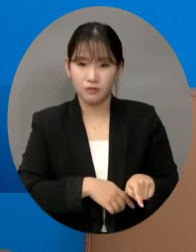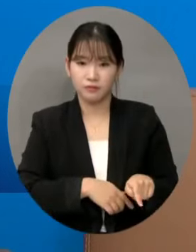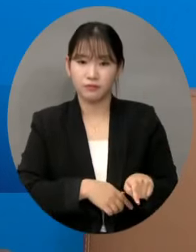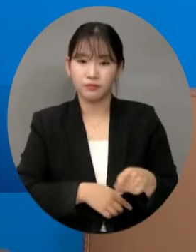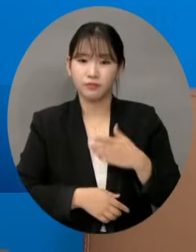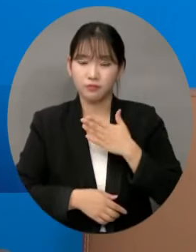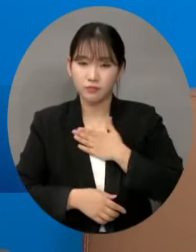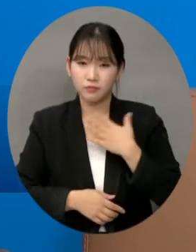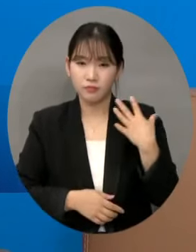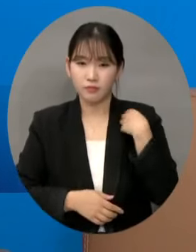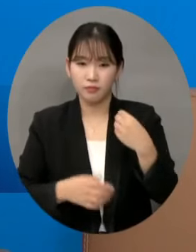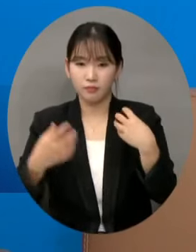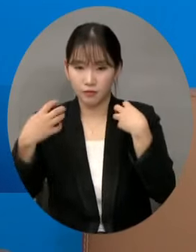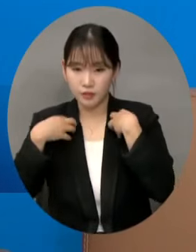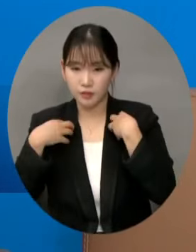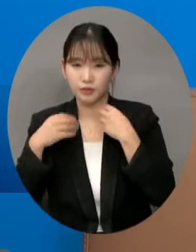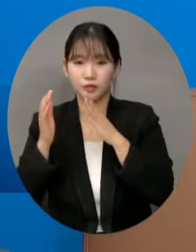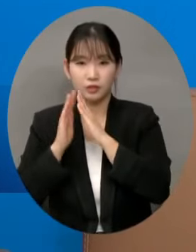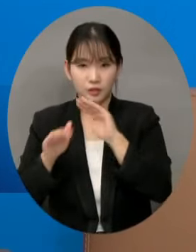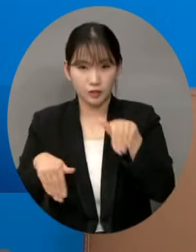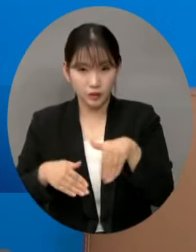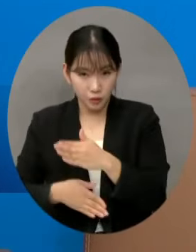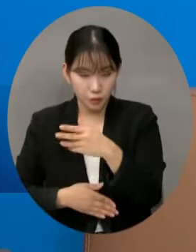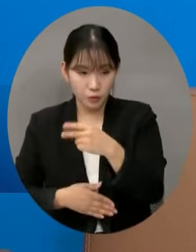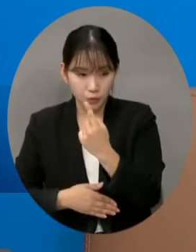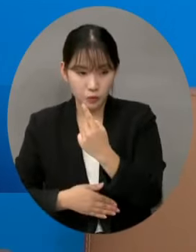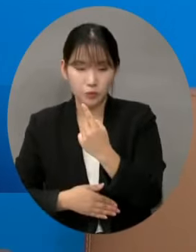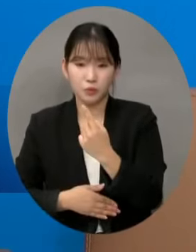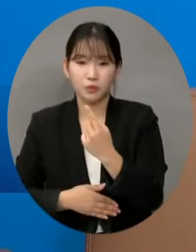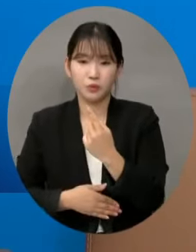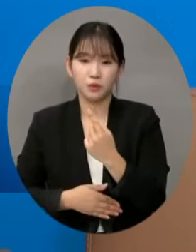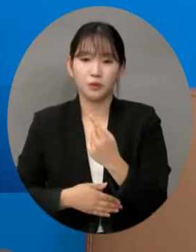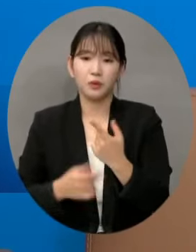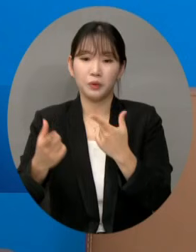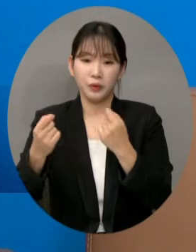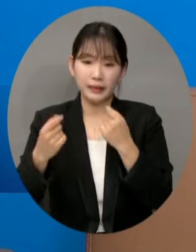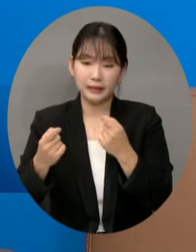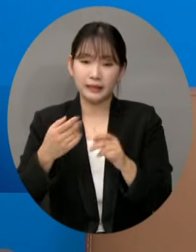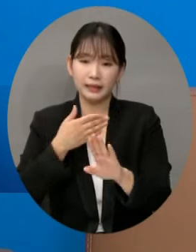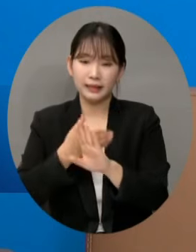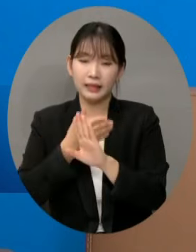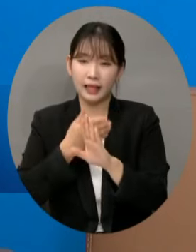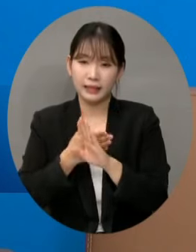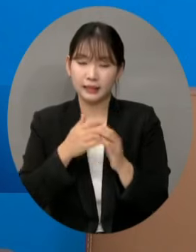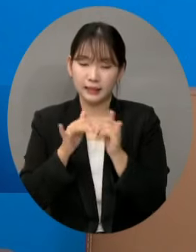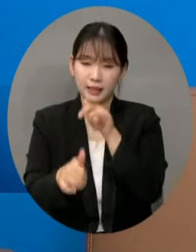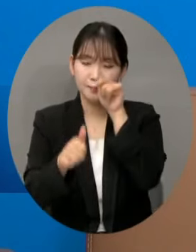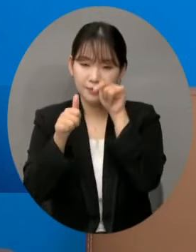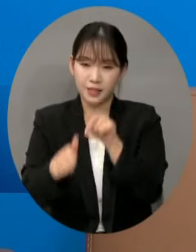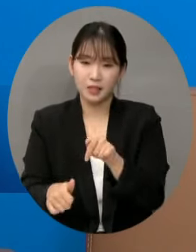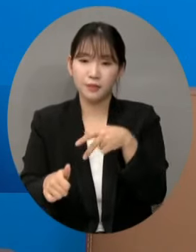부시장이 나서든지 또는 또 무안군이나 전라남도도 그러면은